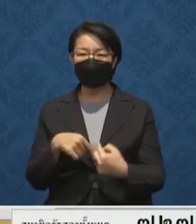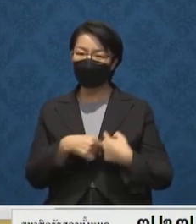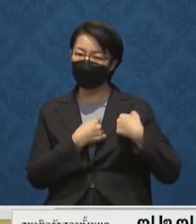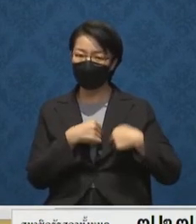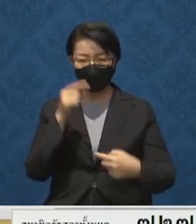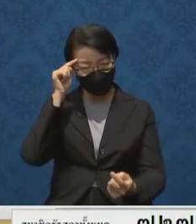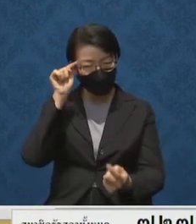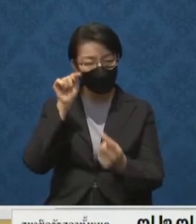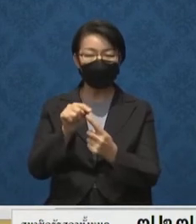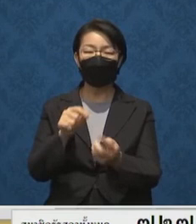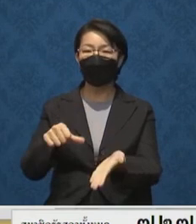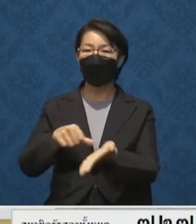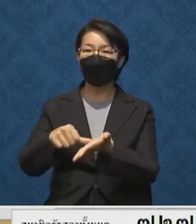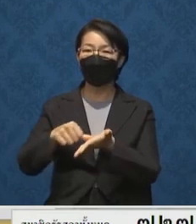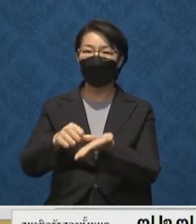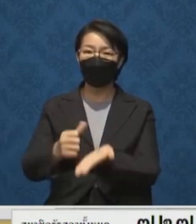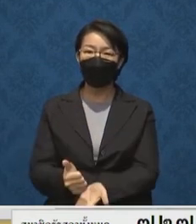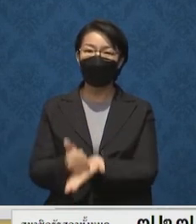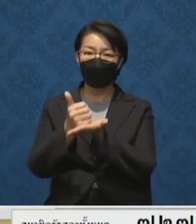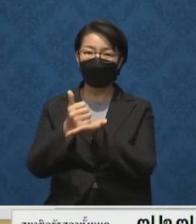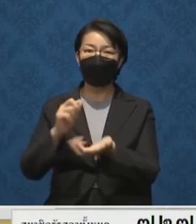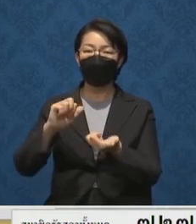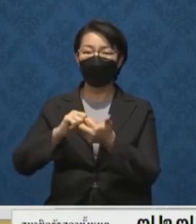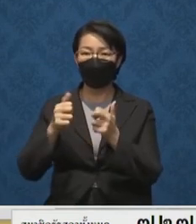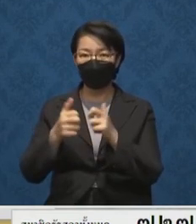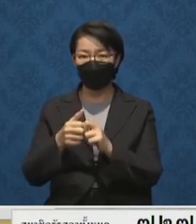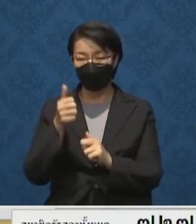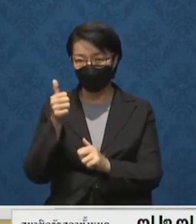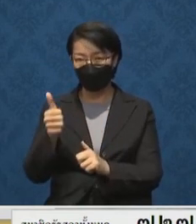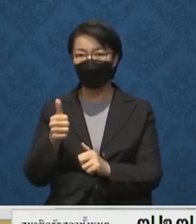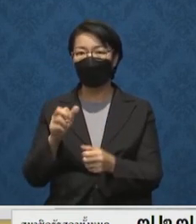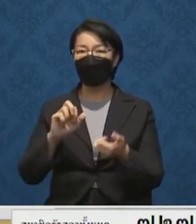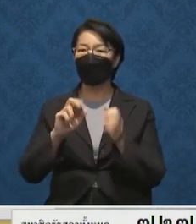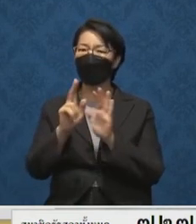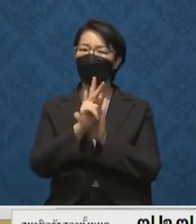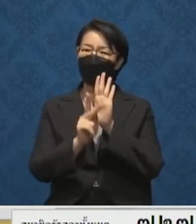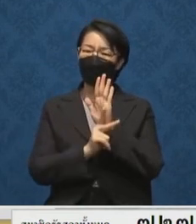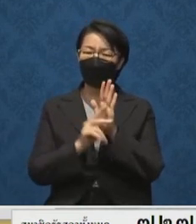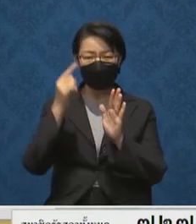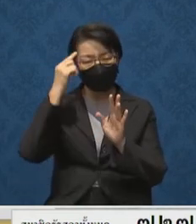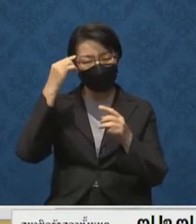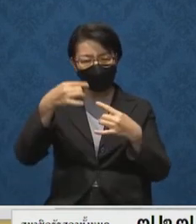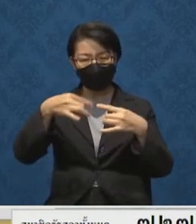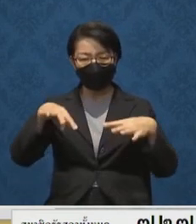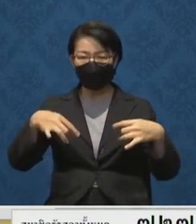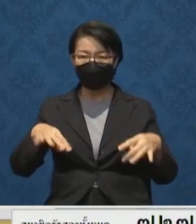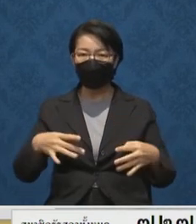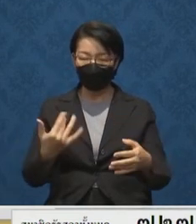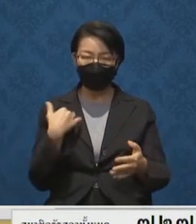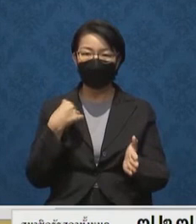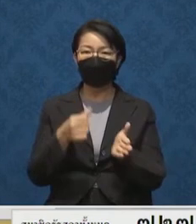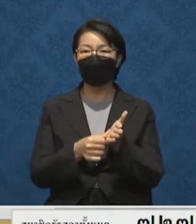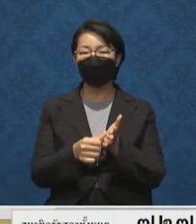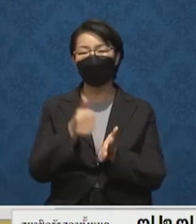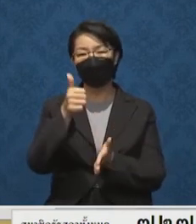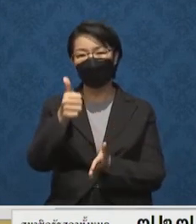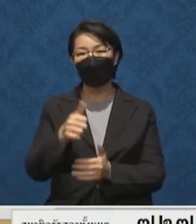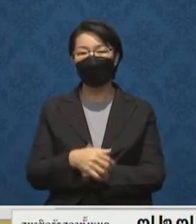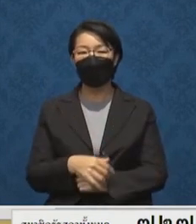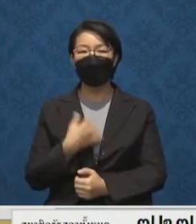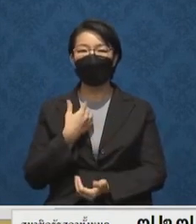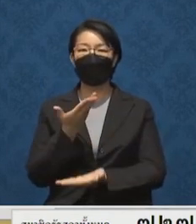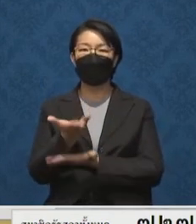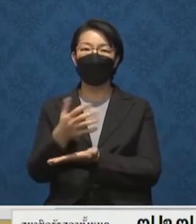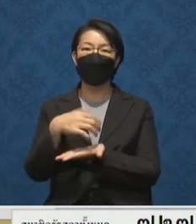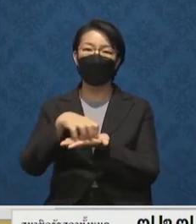็แก้ปัหาการติดความข้อกฎหมายทมความเหต่างกันผมขอนิญาธรมธานครับขอย้